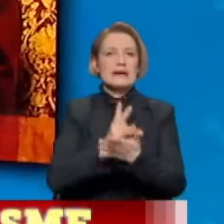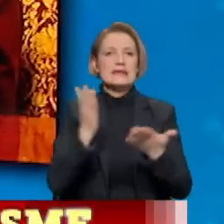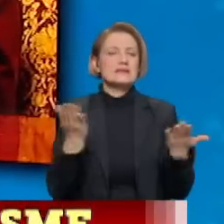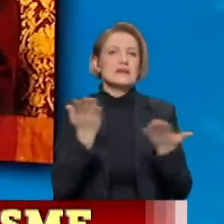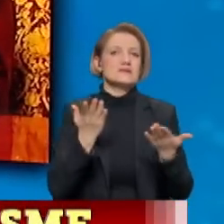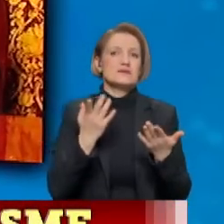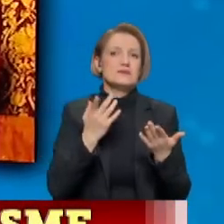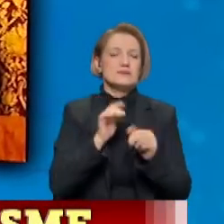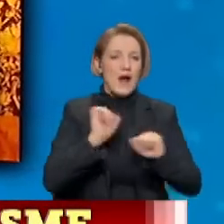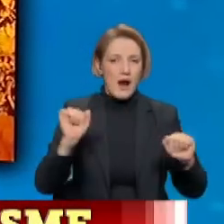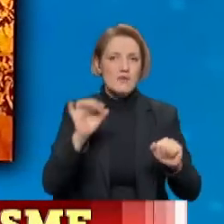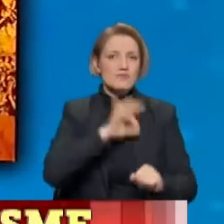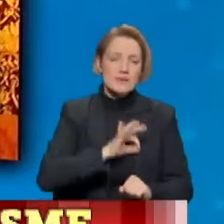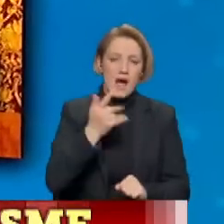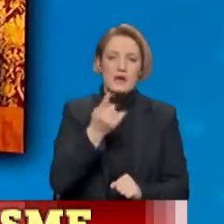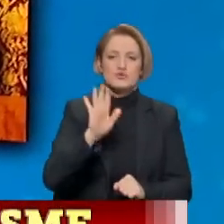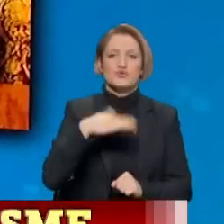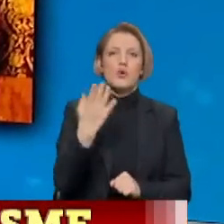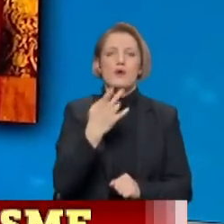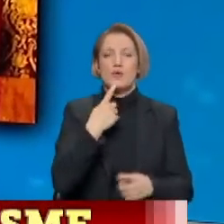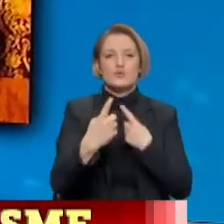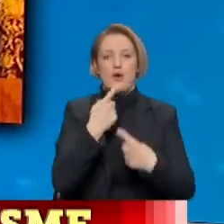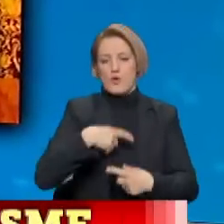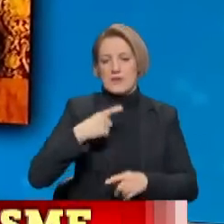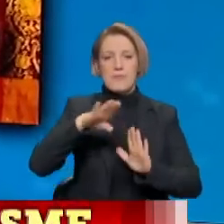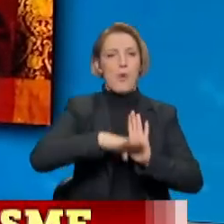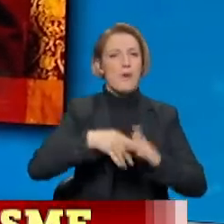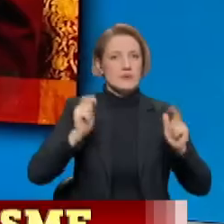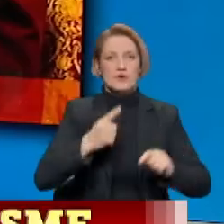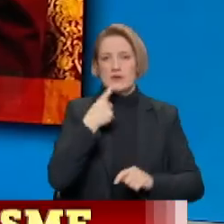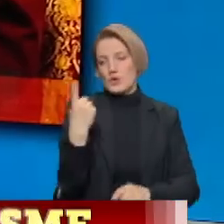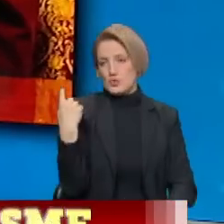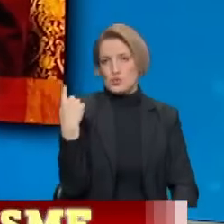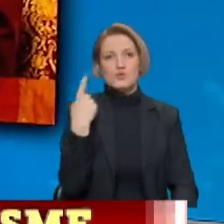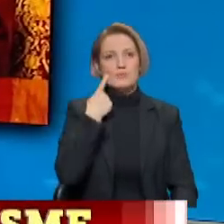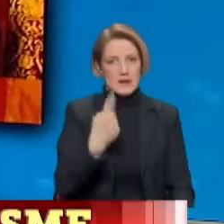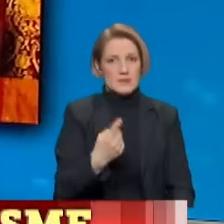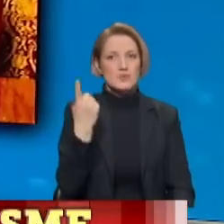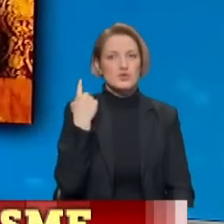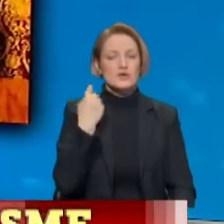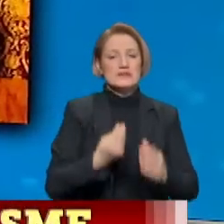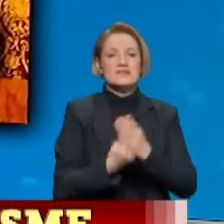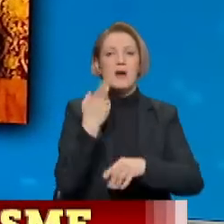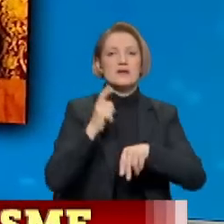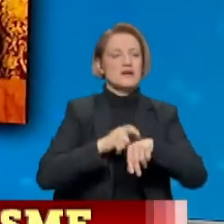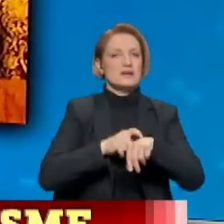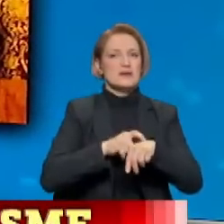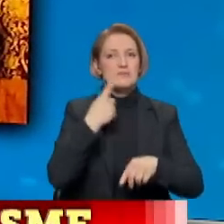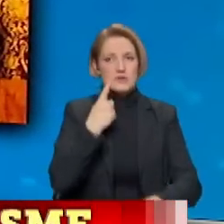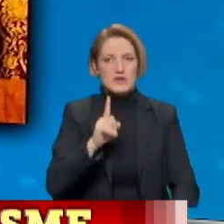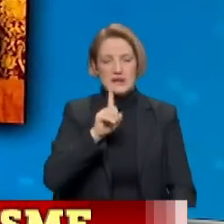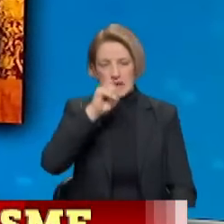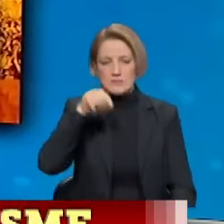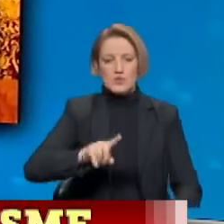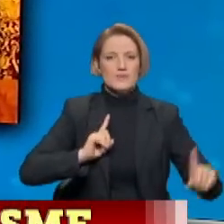nasıl etkiler? Az sonra konuşacağız. Özel bir yayın gerçekleştiriyoruz dedik ya. Düne döneceğiz. Dünün hem de sabah saatlerine döneceğiz. Yalnız